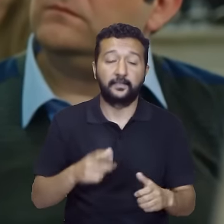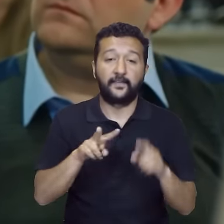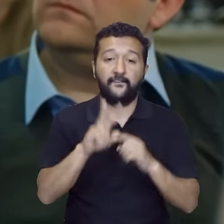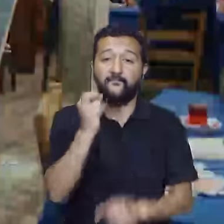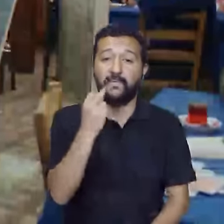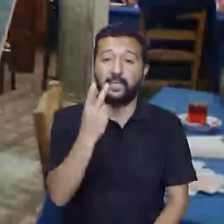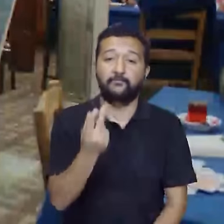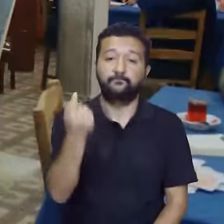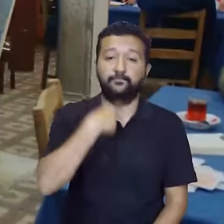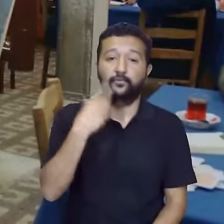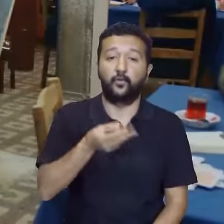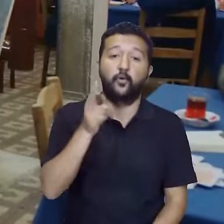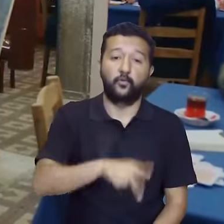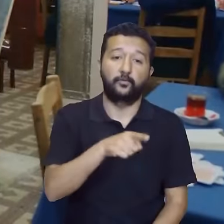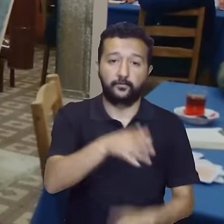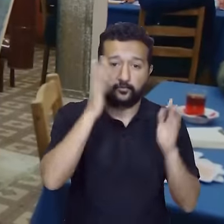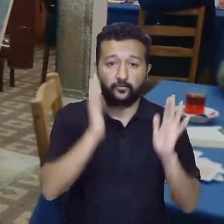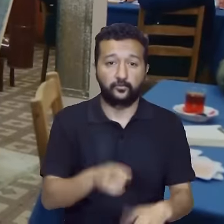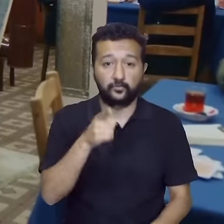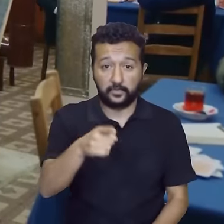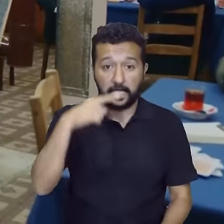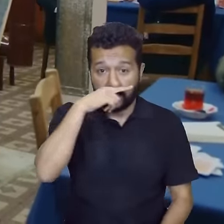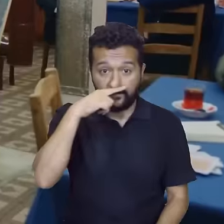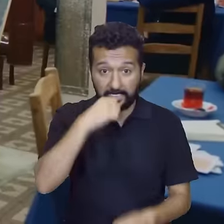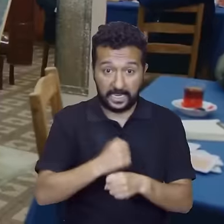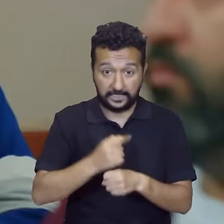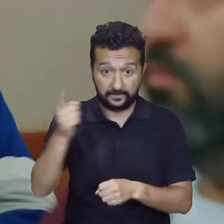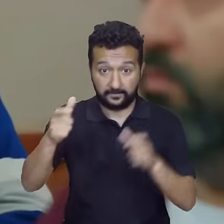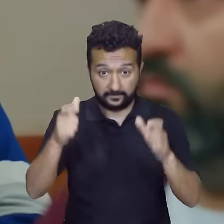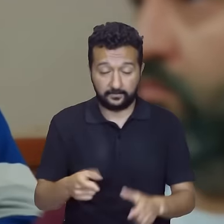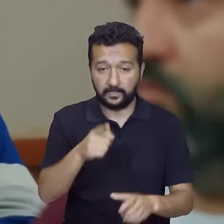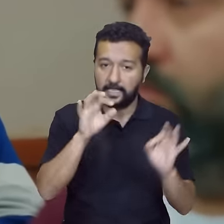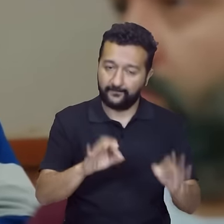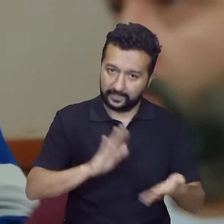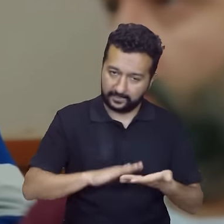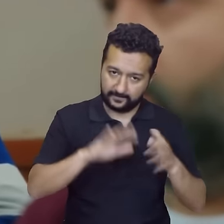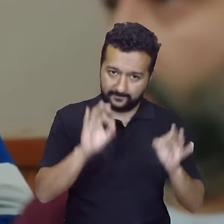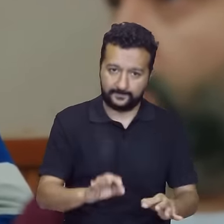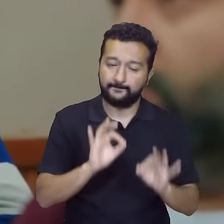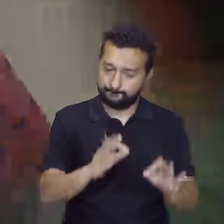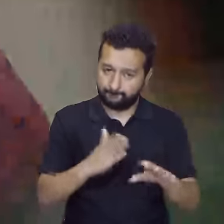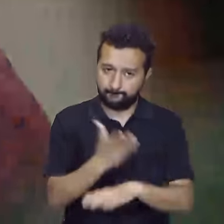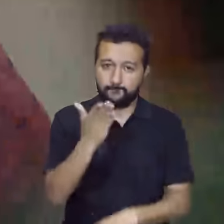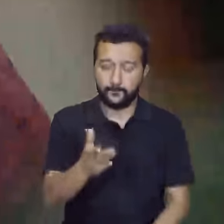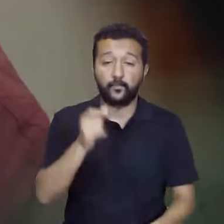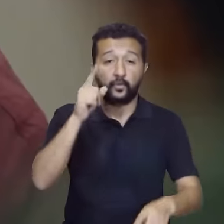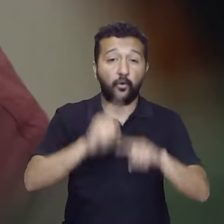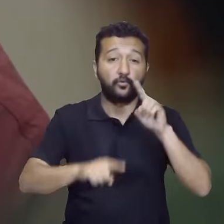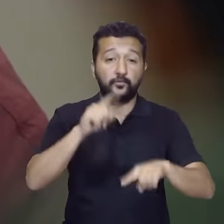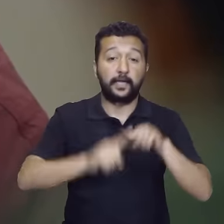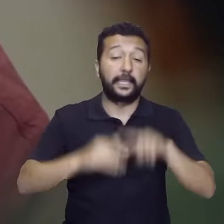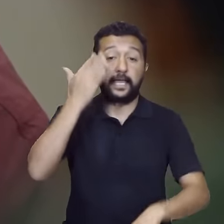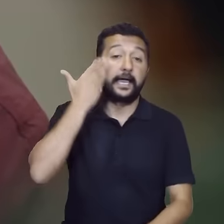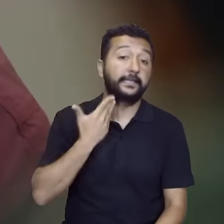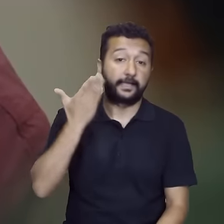kapıp ölüyor arkadaşlar. Çüş. Evet. Afrikalı Galicia'dan. Evet arkadaşlar. Evet. Osmanlı